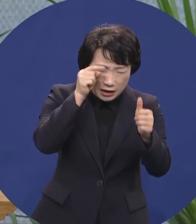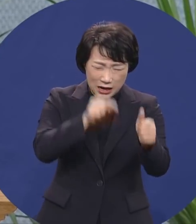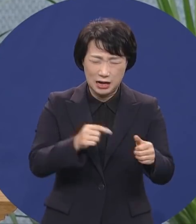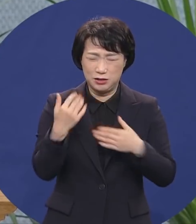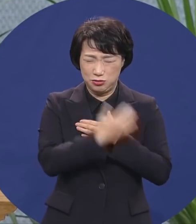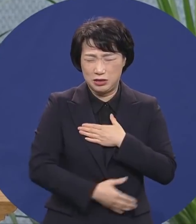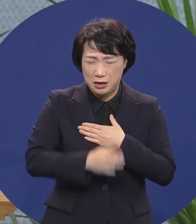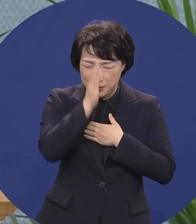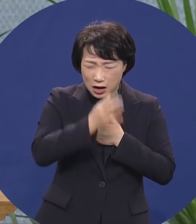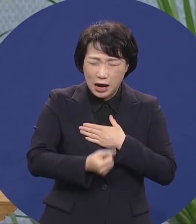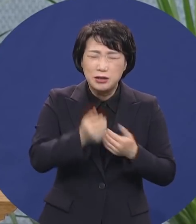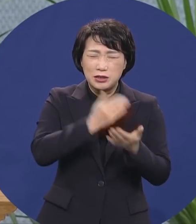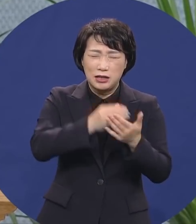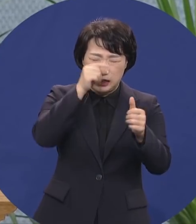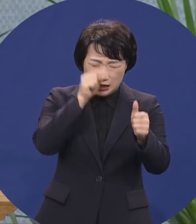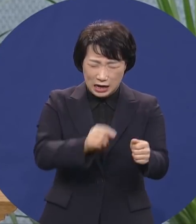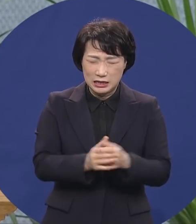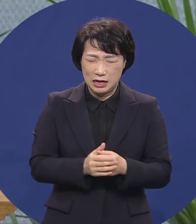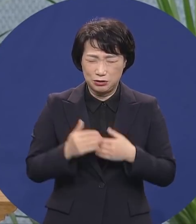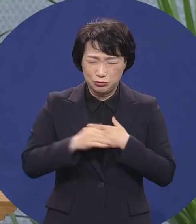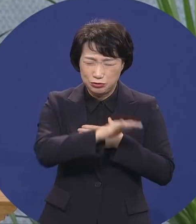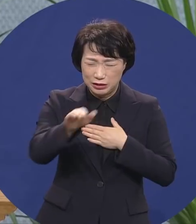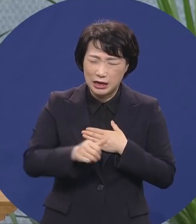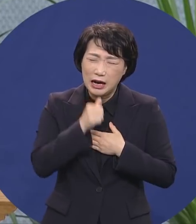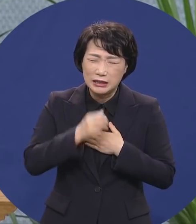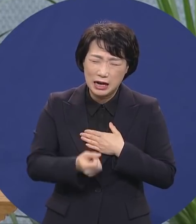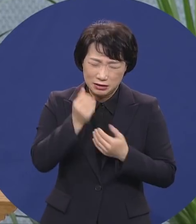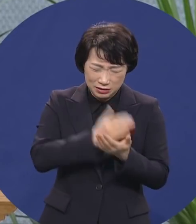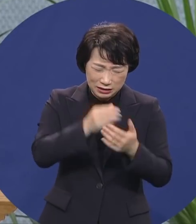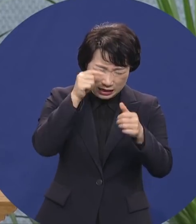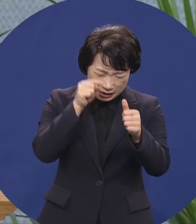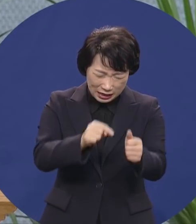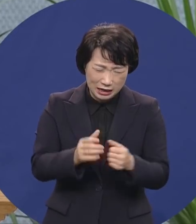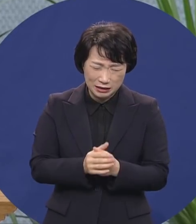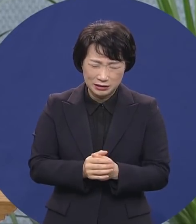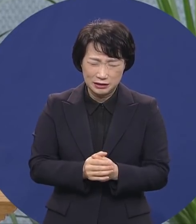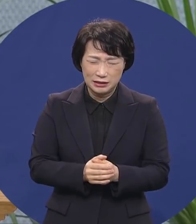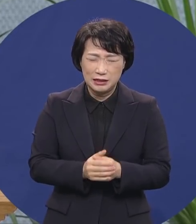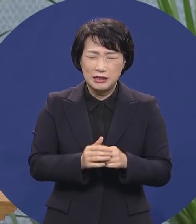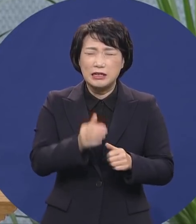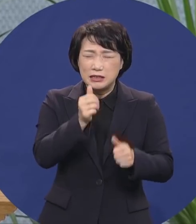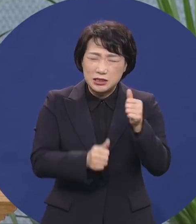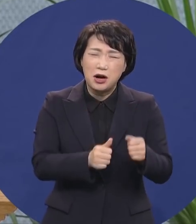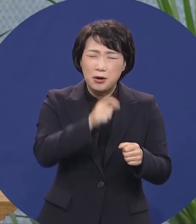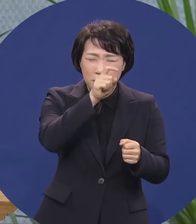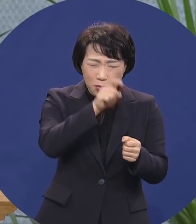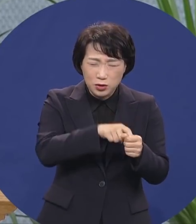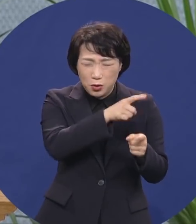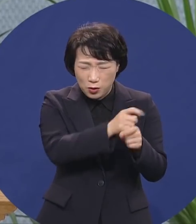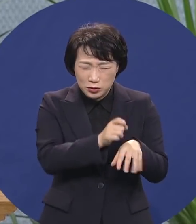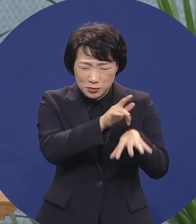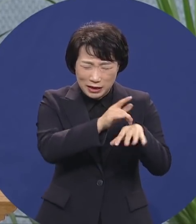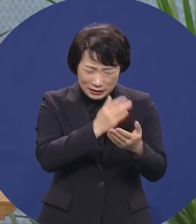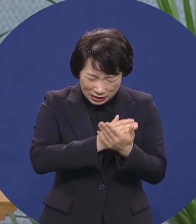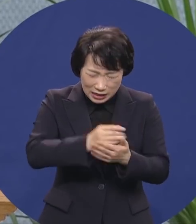육체의 질병 가지고 떠나라. 우리의 가난 가지고 떠나라. 시험하는 원수야